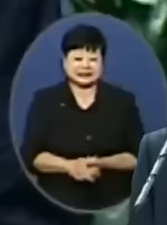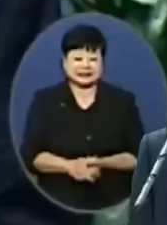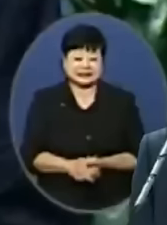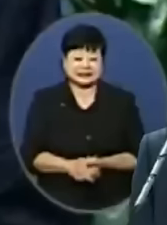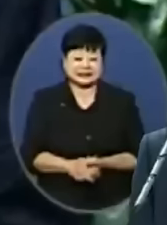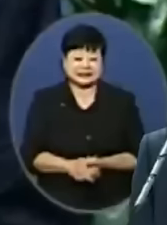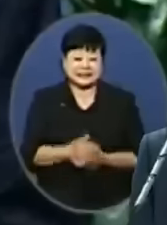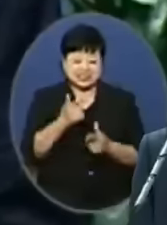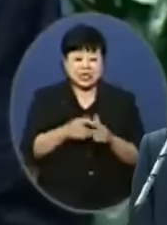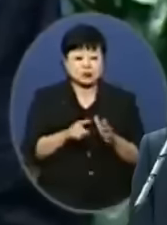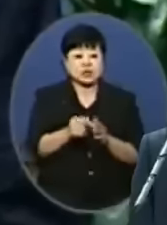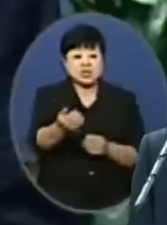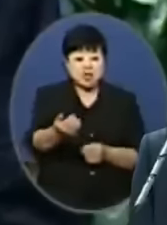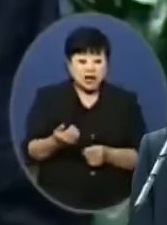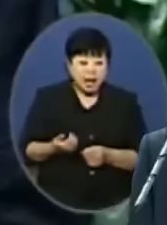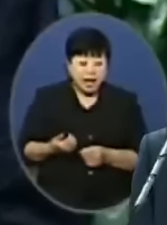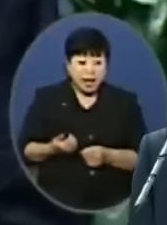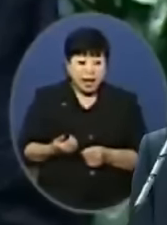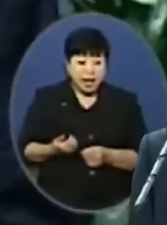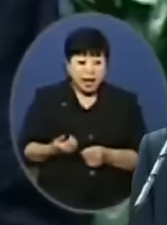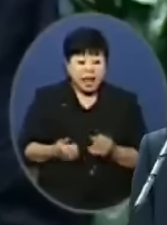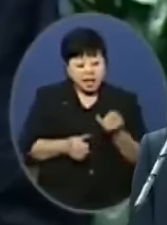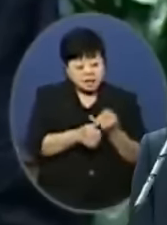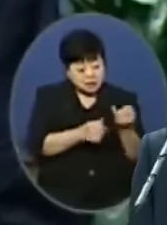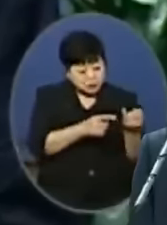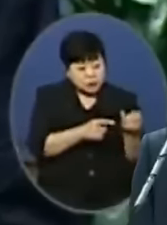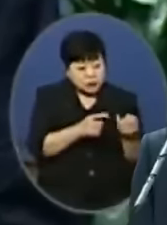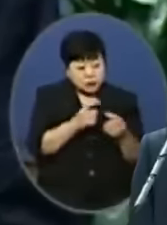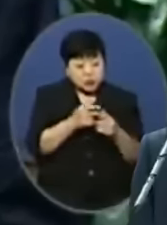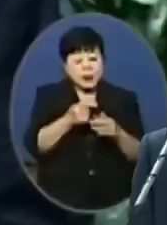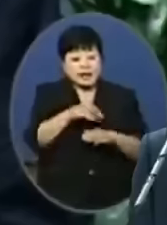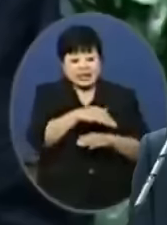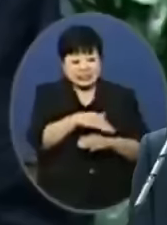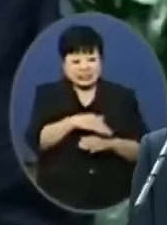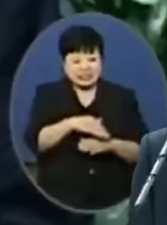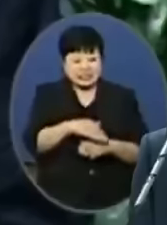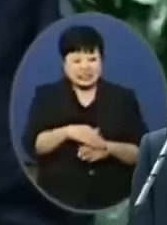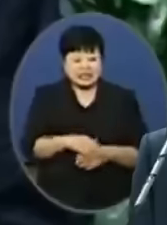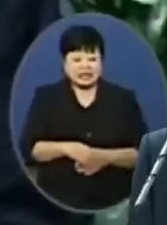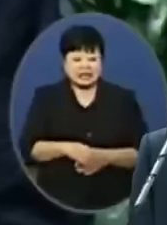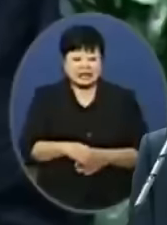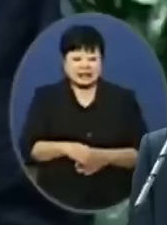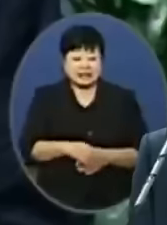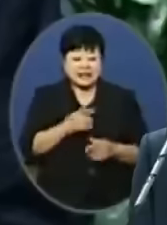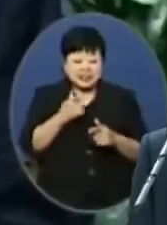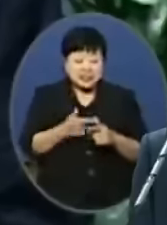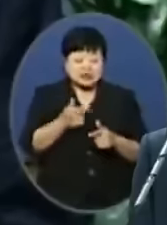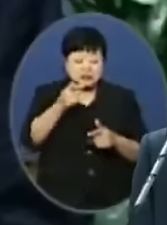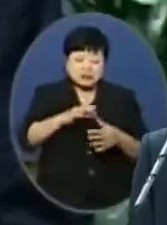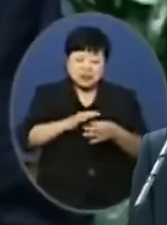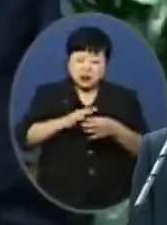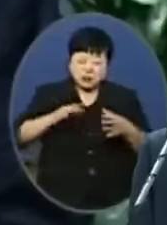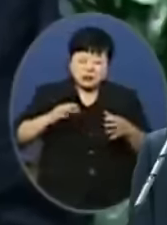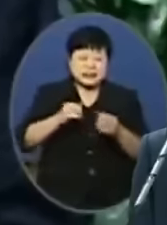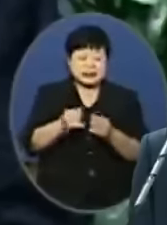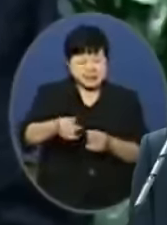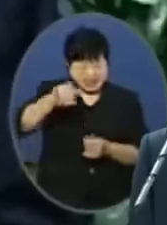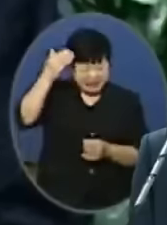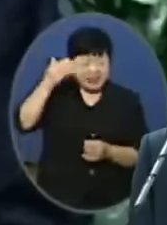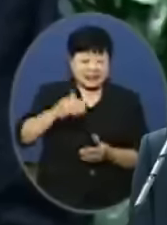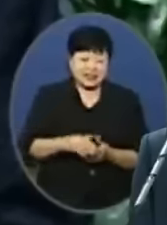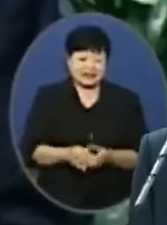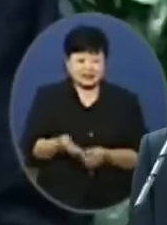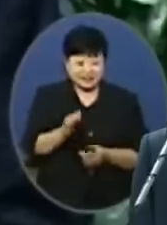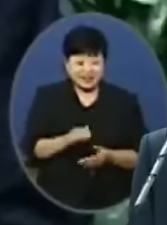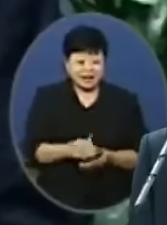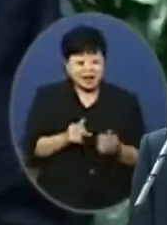예수 믿기 전에 자기 아내는 교회를 다니는데 자기는 예수 그리스도와는 상관이 없는 사람이었던.